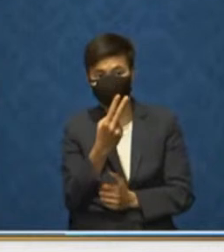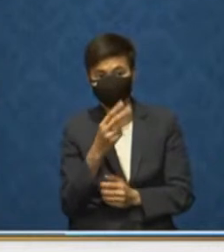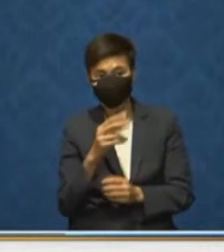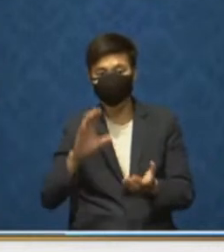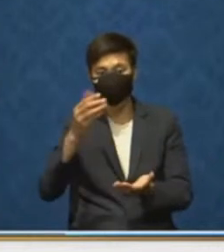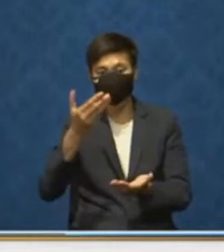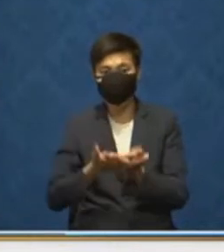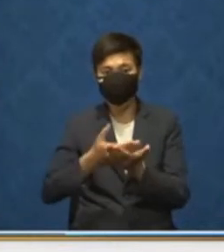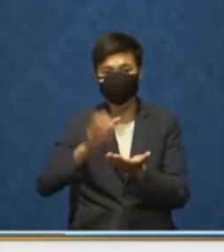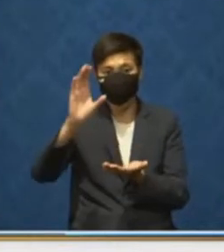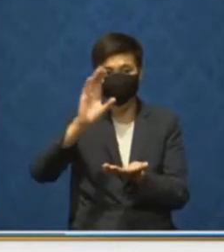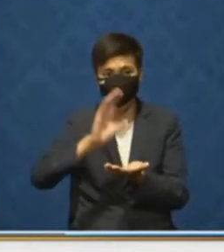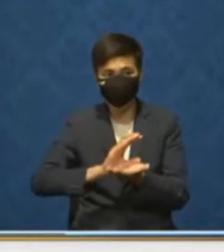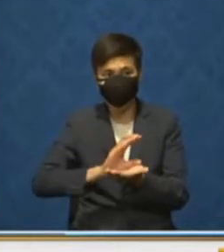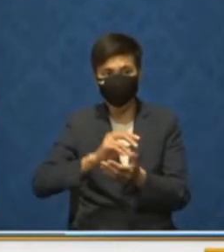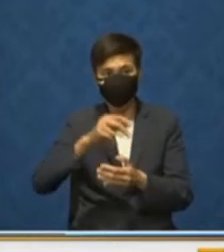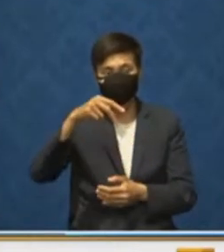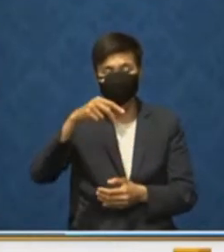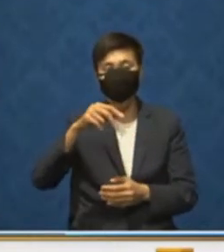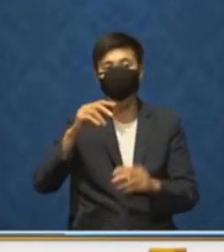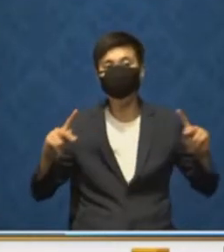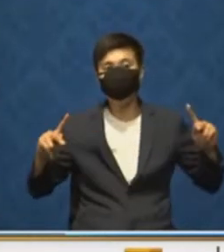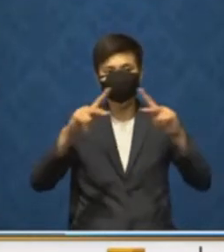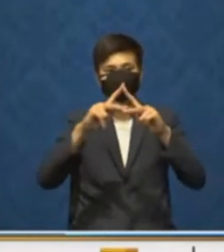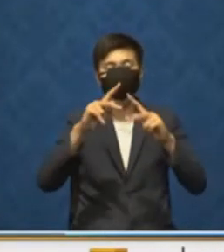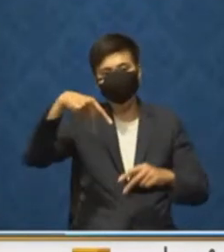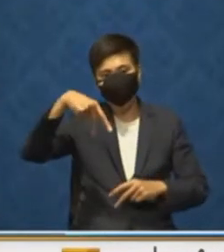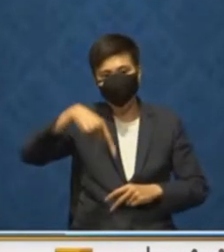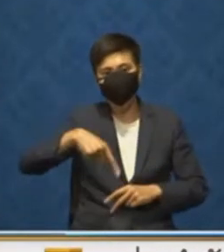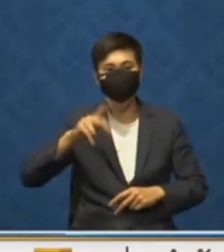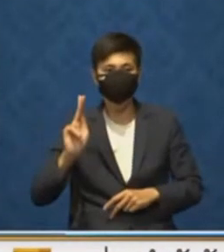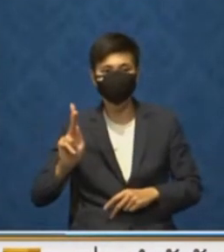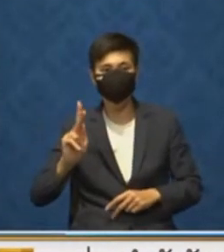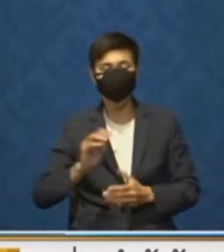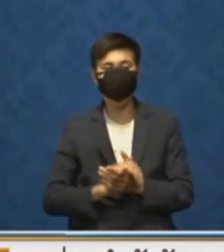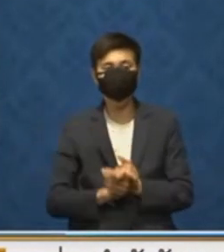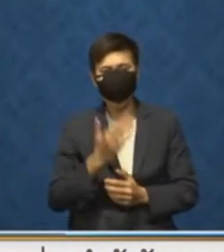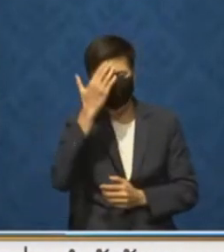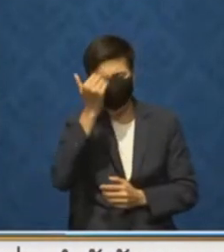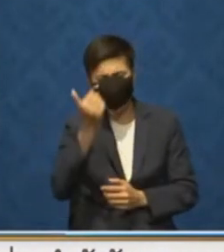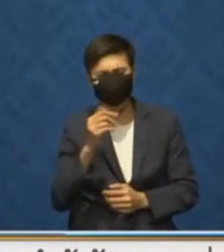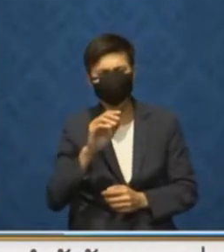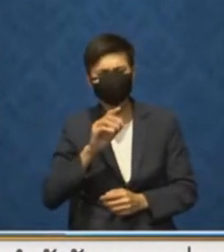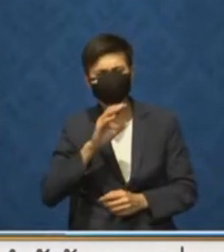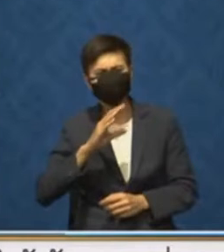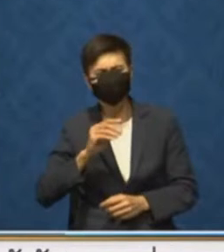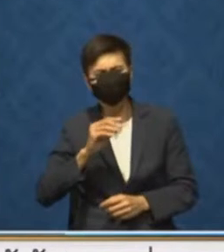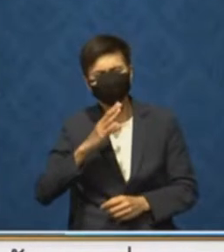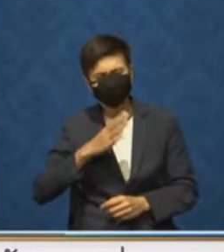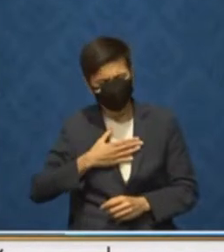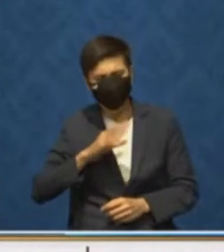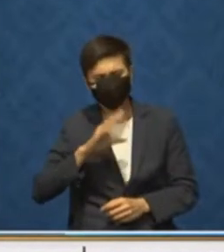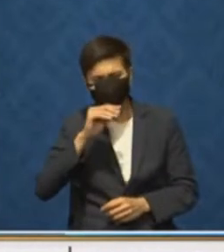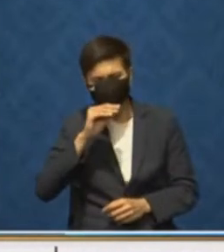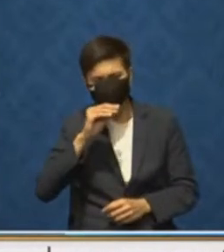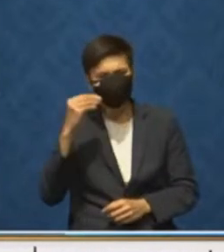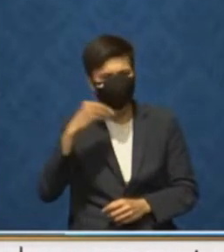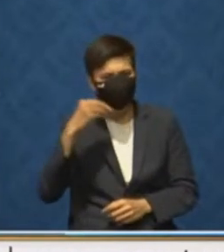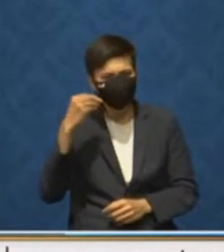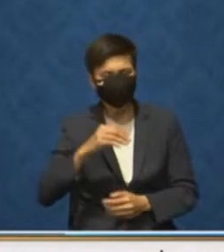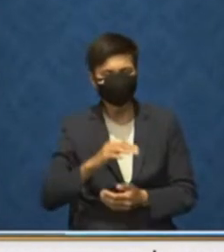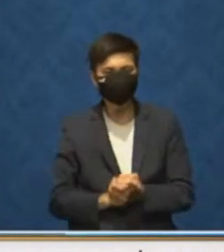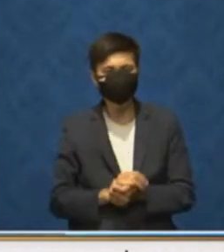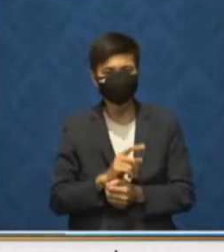ของกระทรวงพัดถนัดสังคมและความมั่นคงของมนุษย์ทำไมผมต้องจำถึงกระทรวงนี้ก็กระทรวงนี้มีหน้าที่